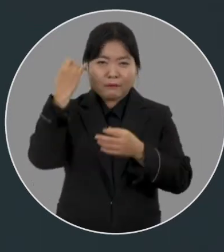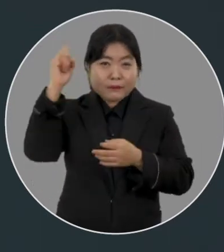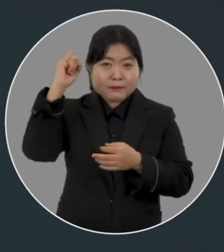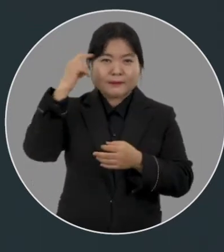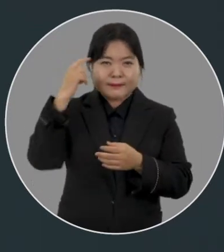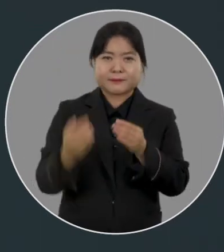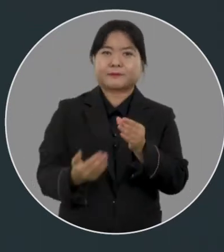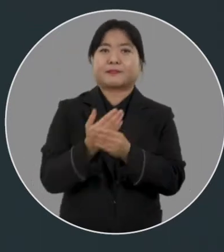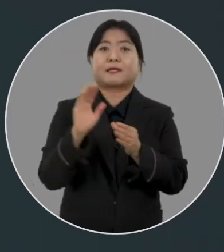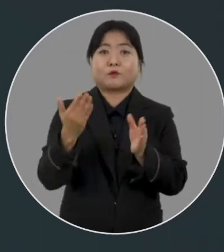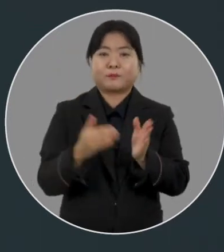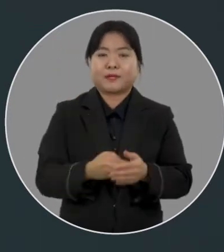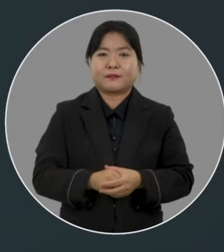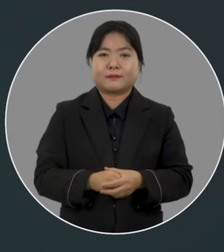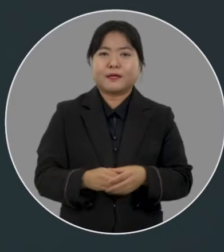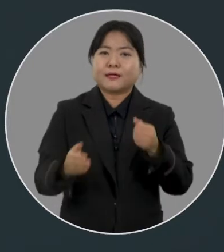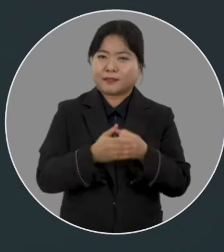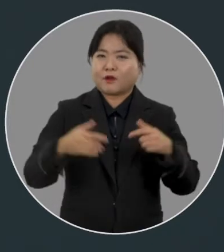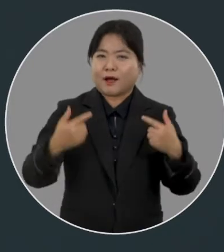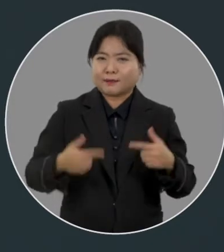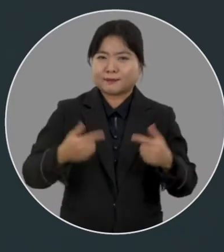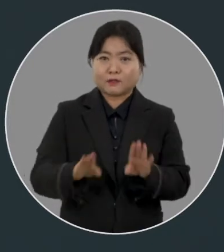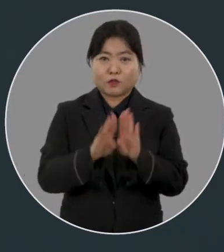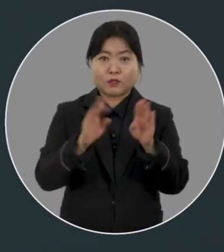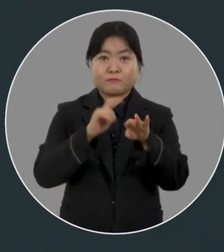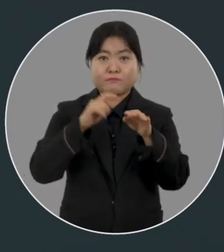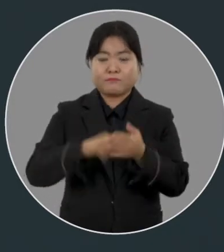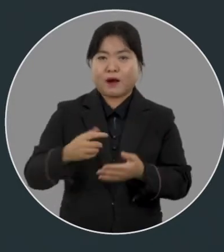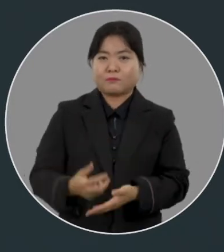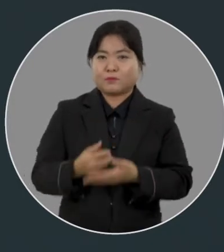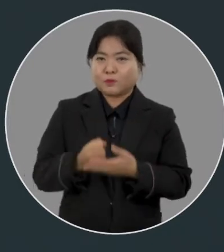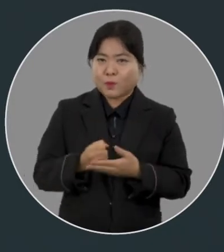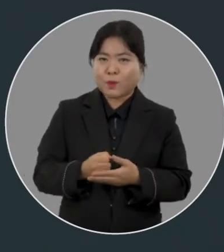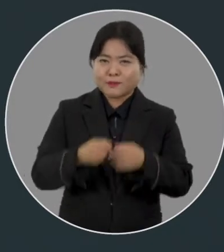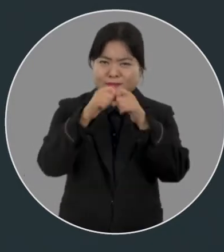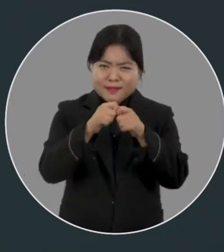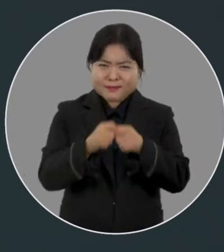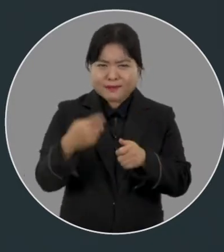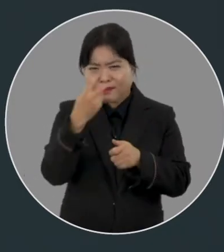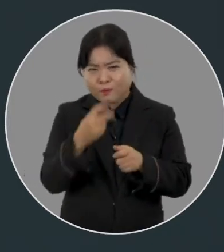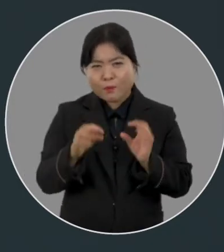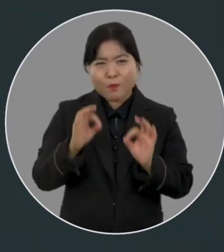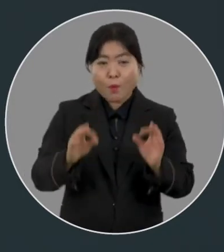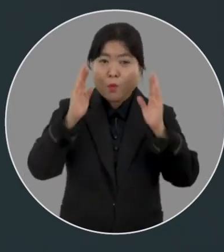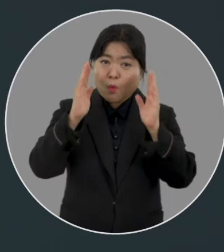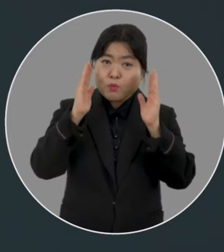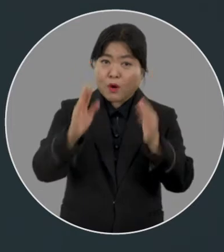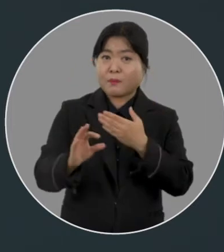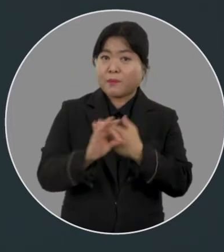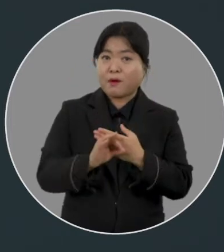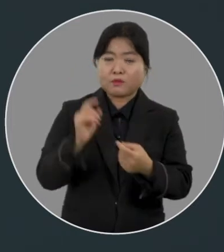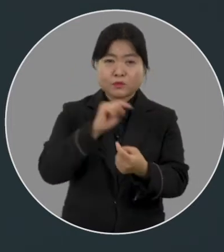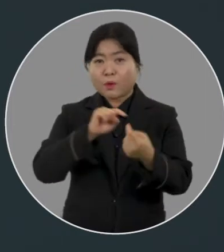생각이 생겨나게 됩니다. 그래서 항상 열린 마음으로 자세히 살펴보고